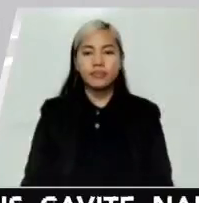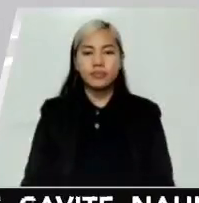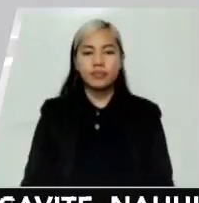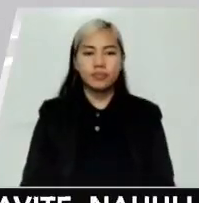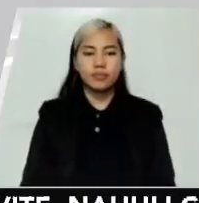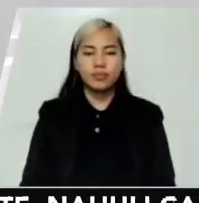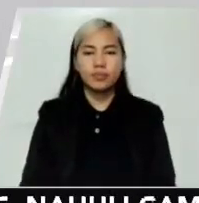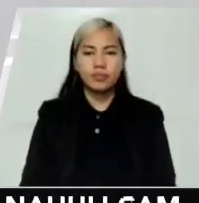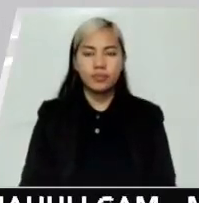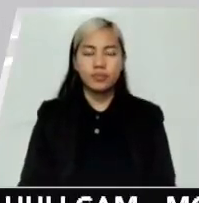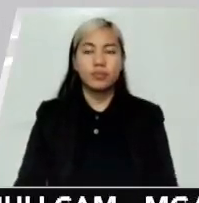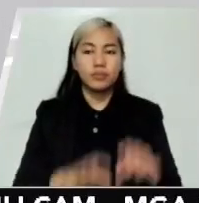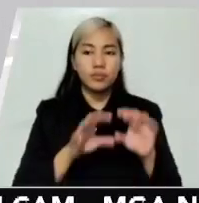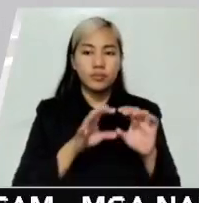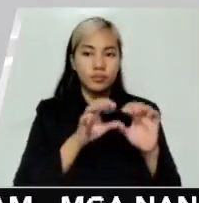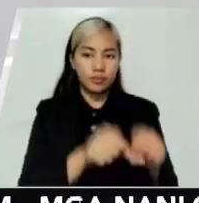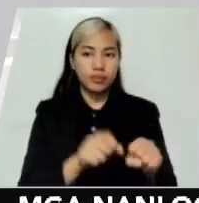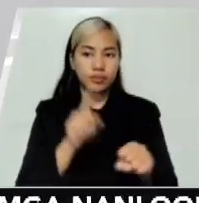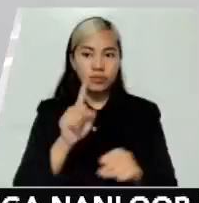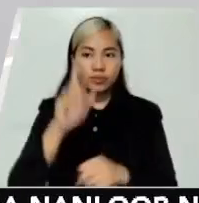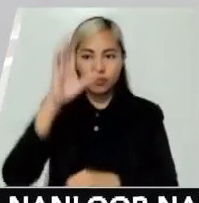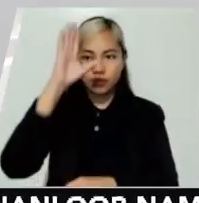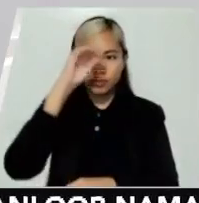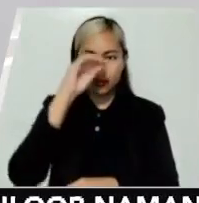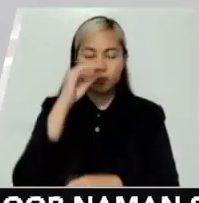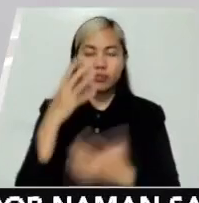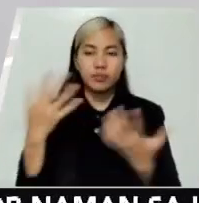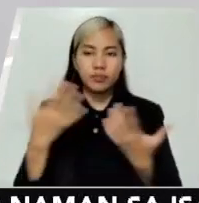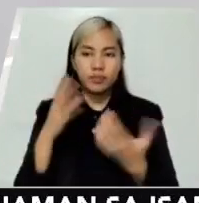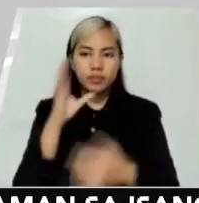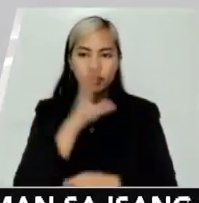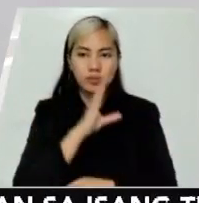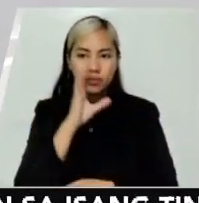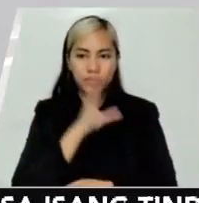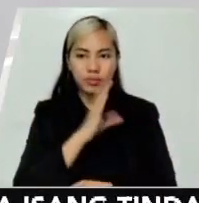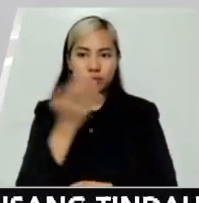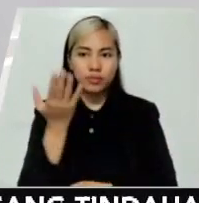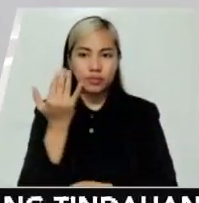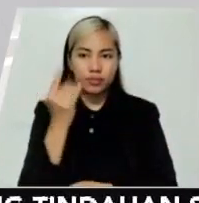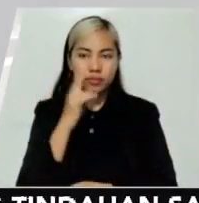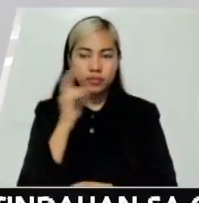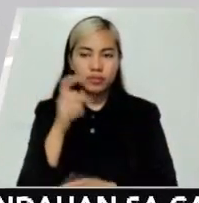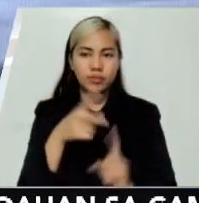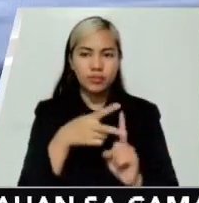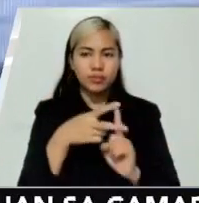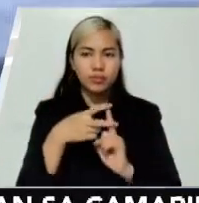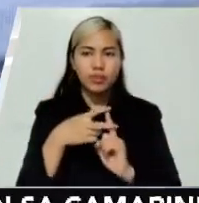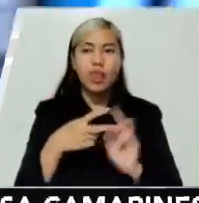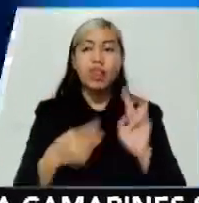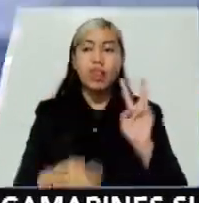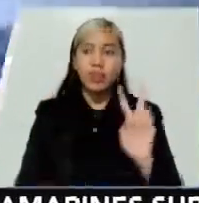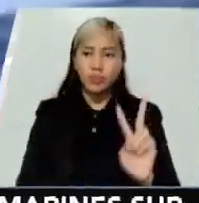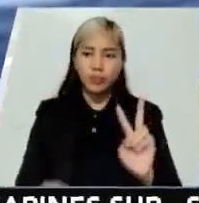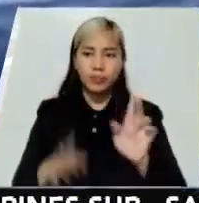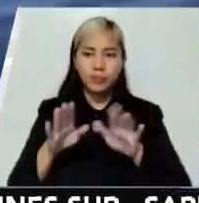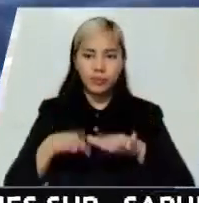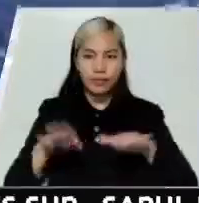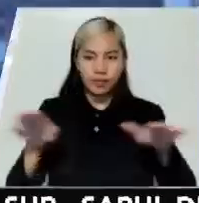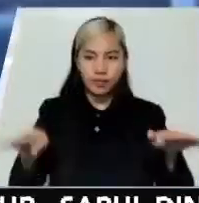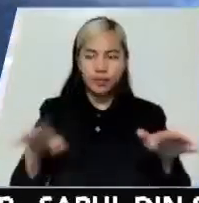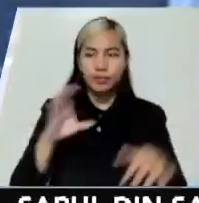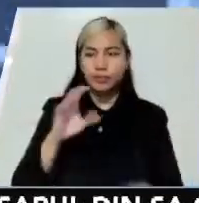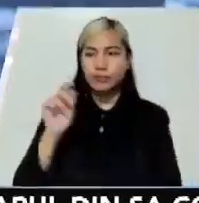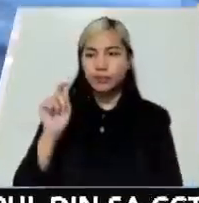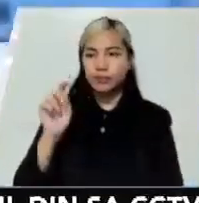Arestado ang isang lalaki sa Talisay, Cebu matapos umanong mangkidnap ng dalawang bata. Sa CCTV video, kita na sinita